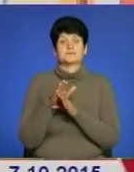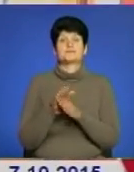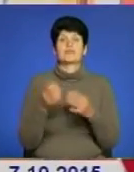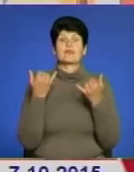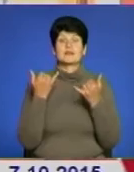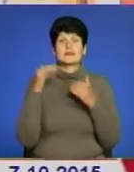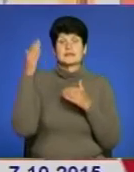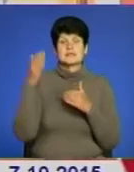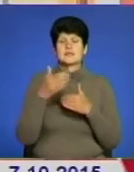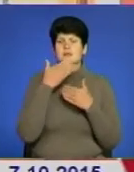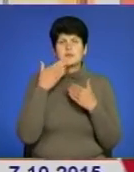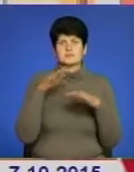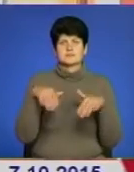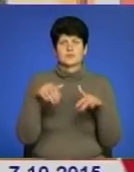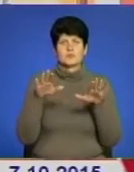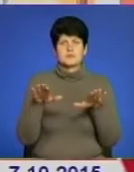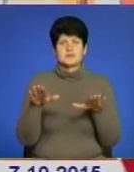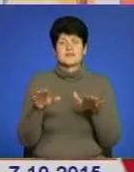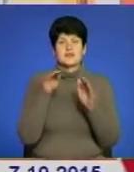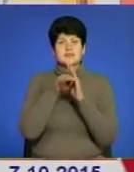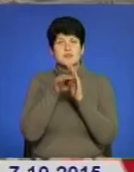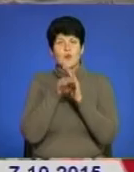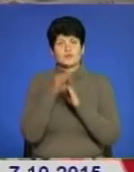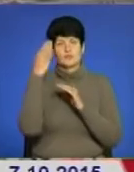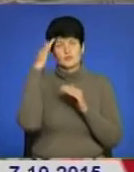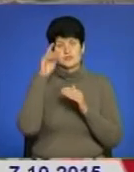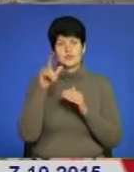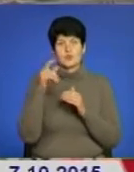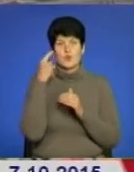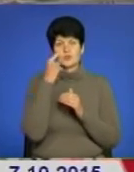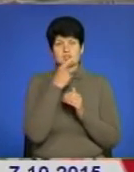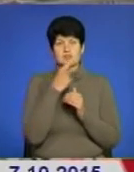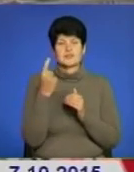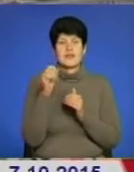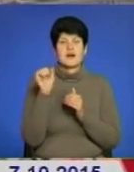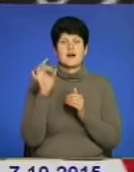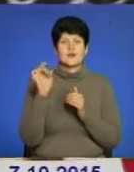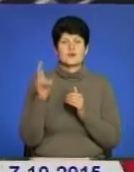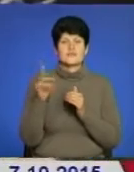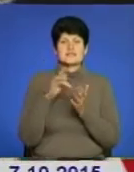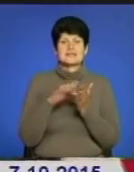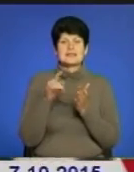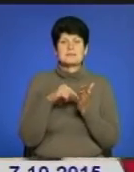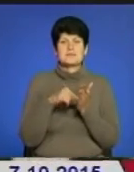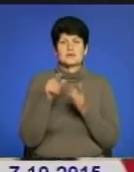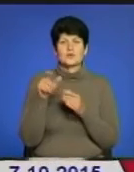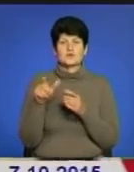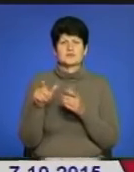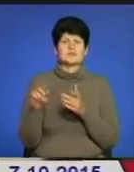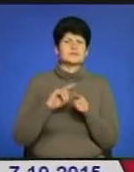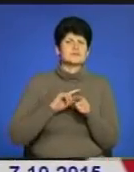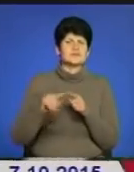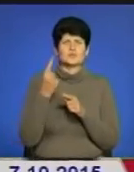стіні немає порожнього місця. Хоч вона захована від сторонніх очей у одній із арок у центрі міста, люди заповнили її менш ніж за